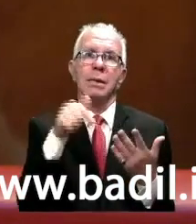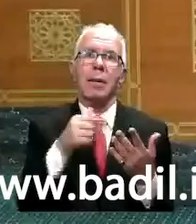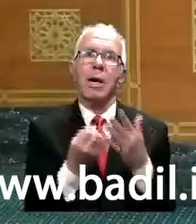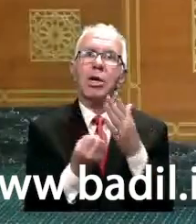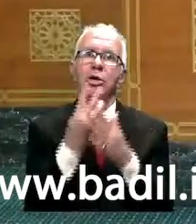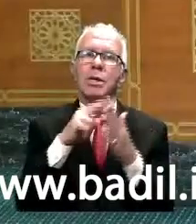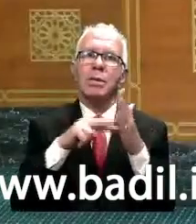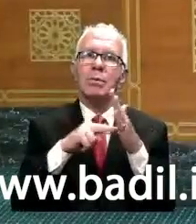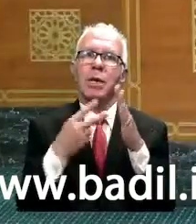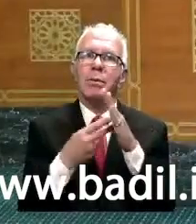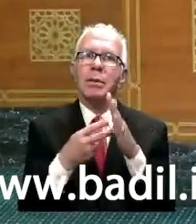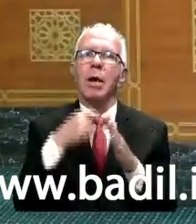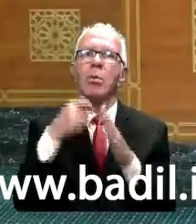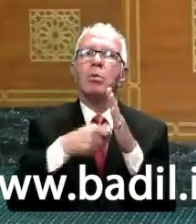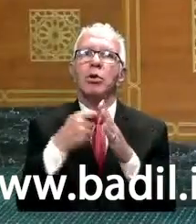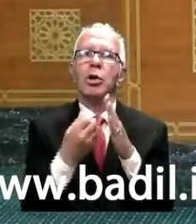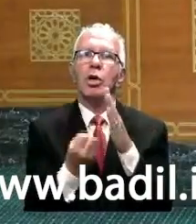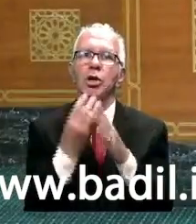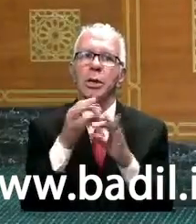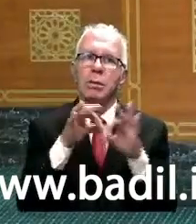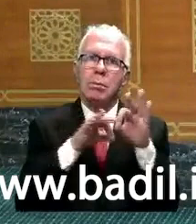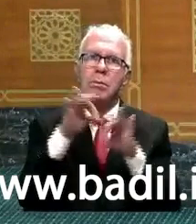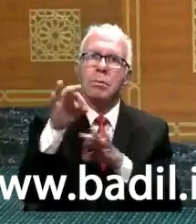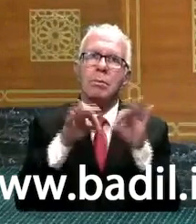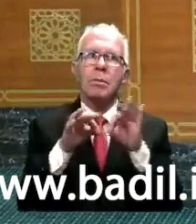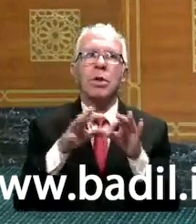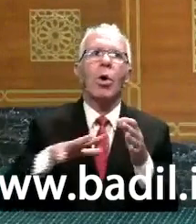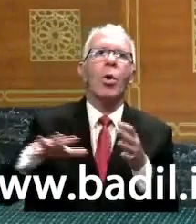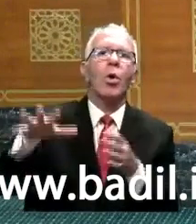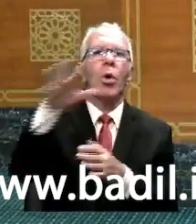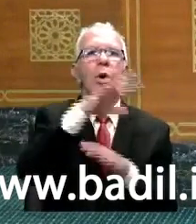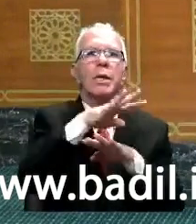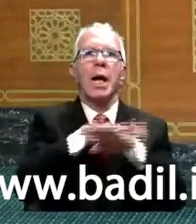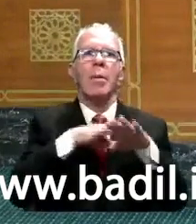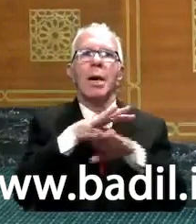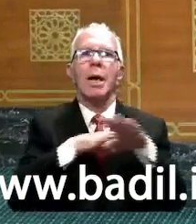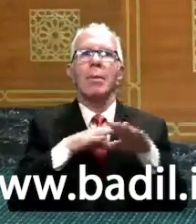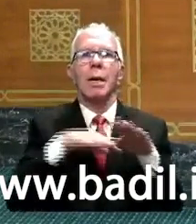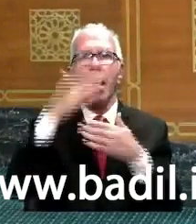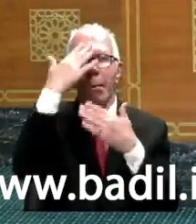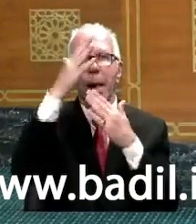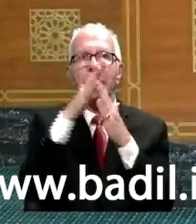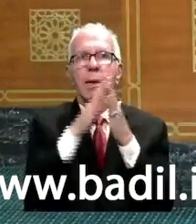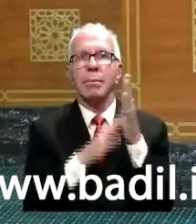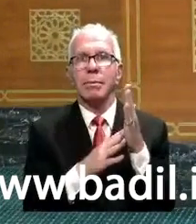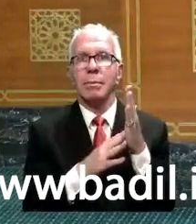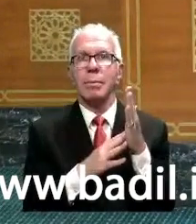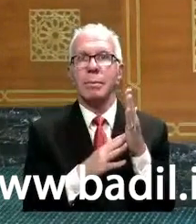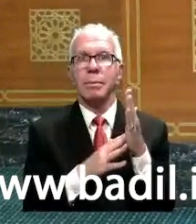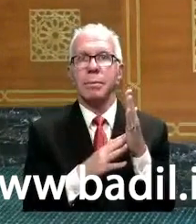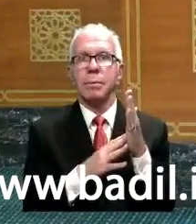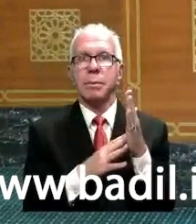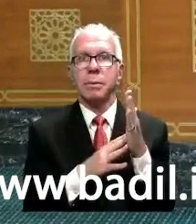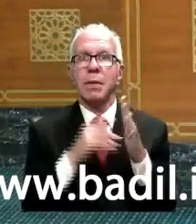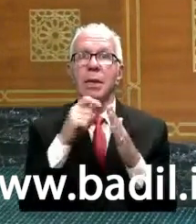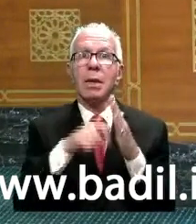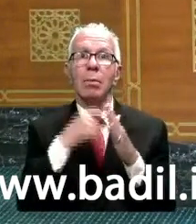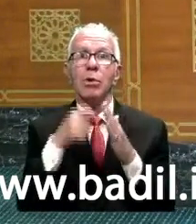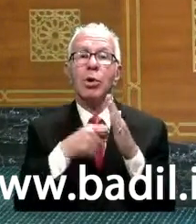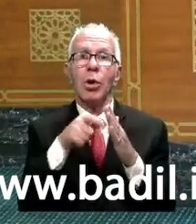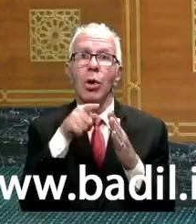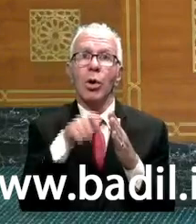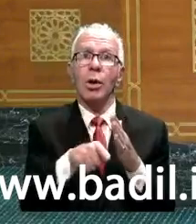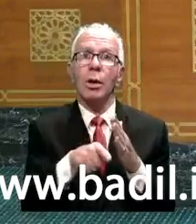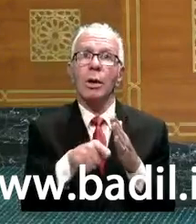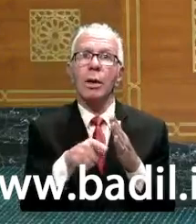مشاريع مهيكله لفائده جميع اقاليم المملكه الصوبيا اولا مشاريع ديال الربط